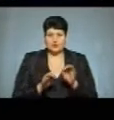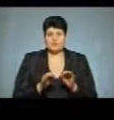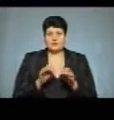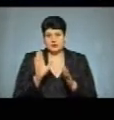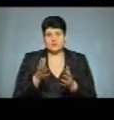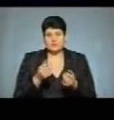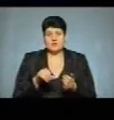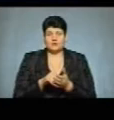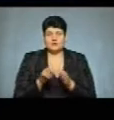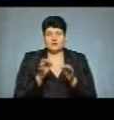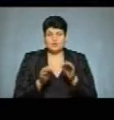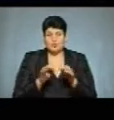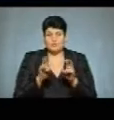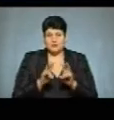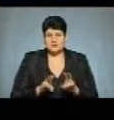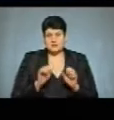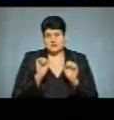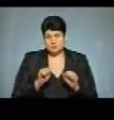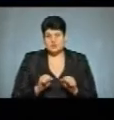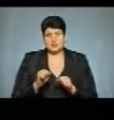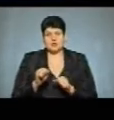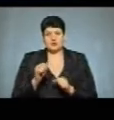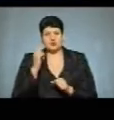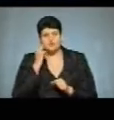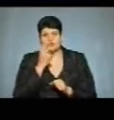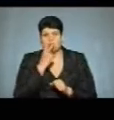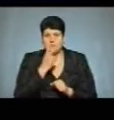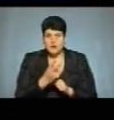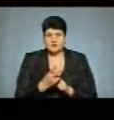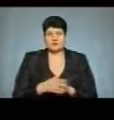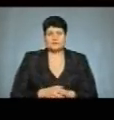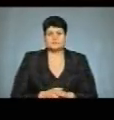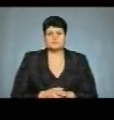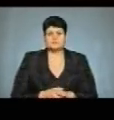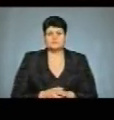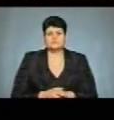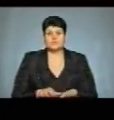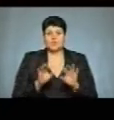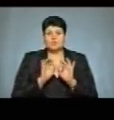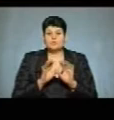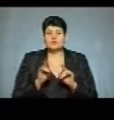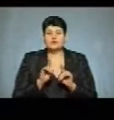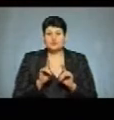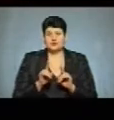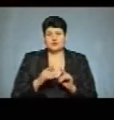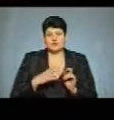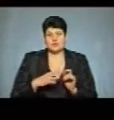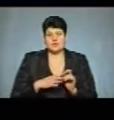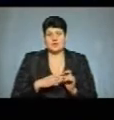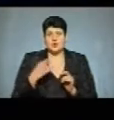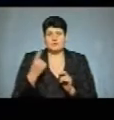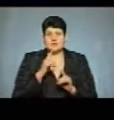судовому розгляді, зможете все це чути і бачити. Прихованих даних абсолютно немає. Коментує, чого очікує позивач обласна